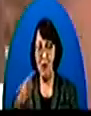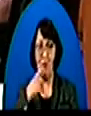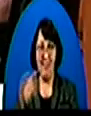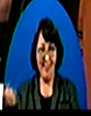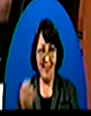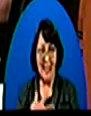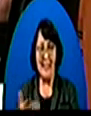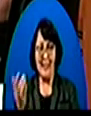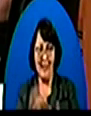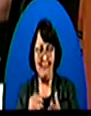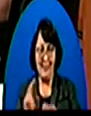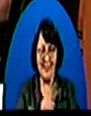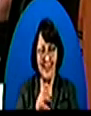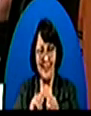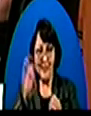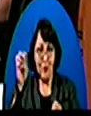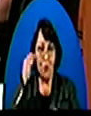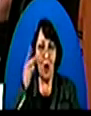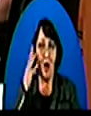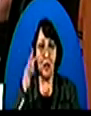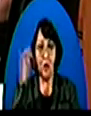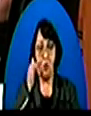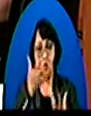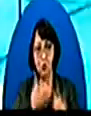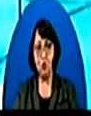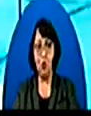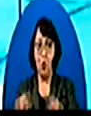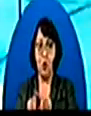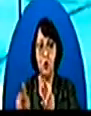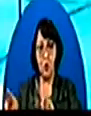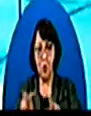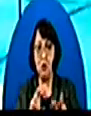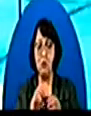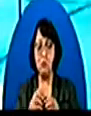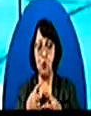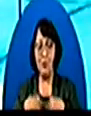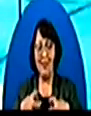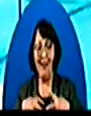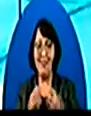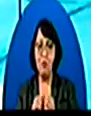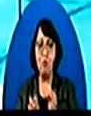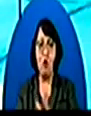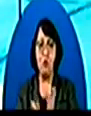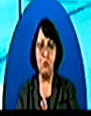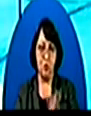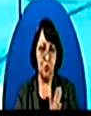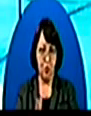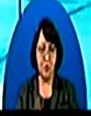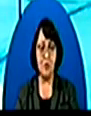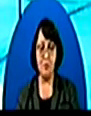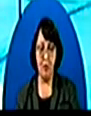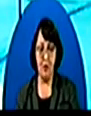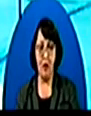бусад улс орон өөртөө авч судлах, дуршлах суулцах ийм боломж болцоо бас бүрдсэн гэдгийг онцлог хэлж байна